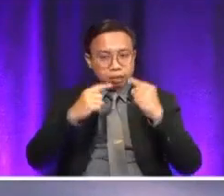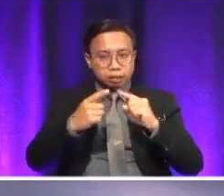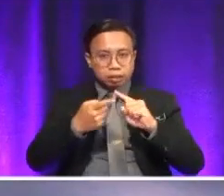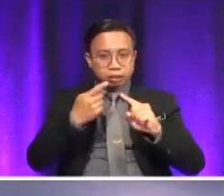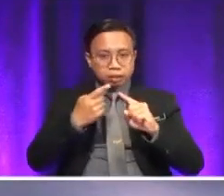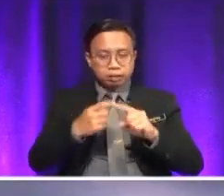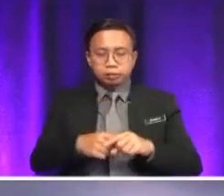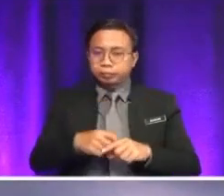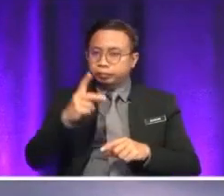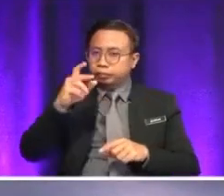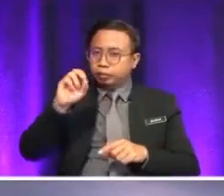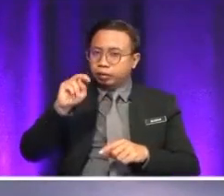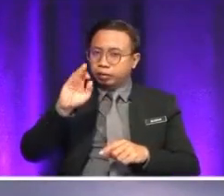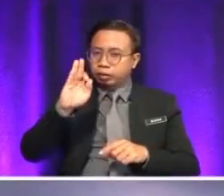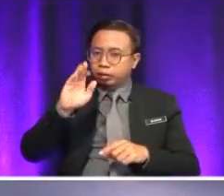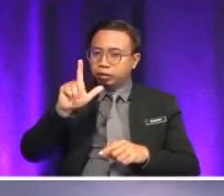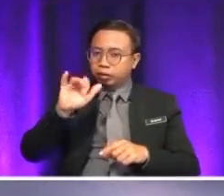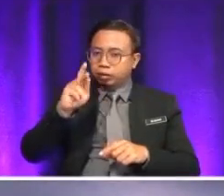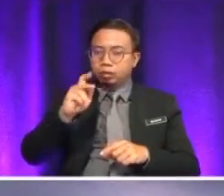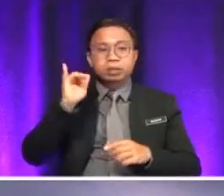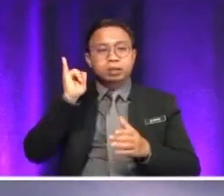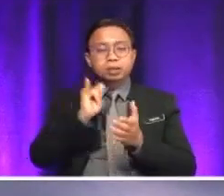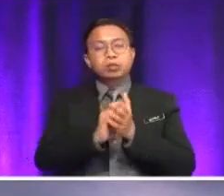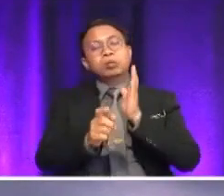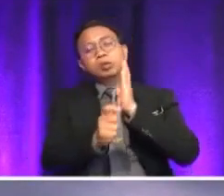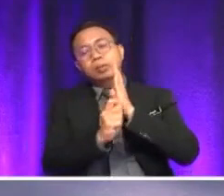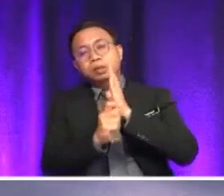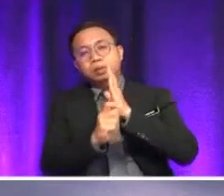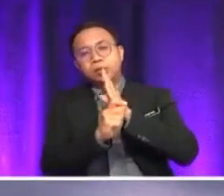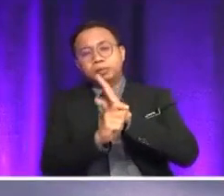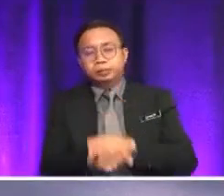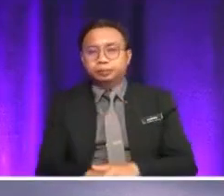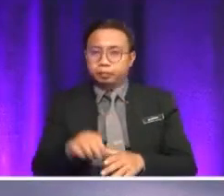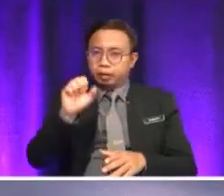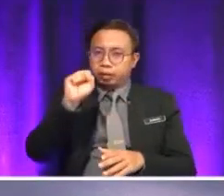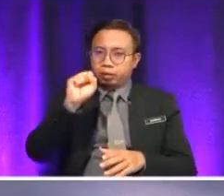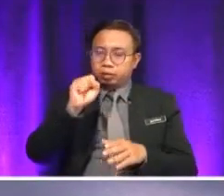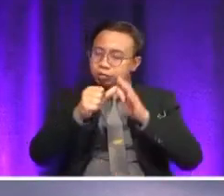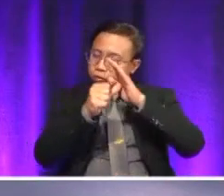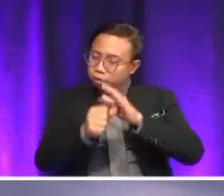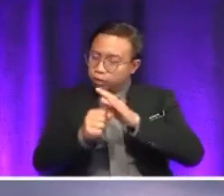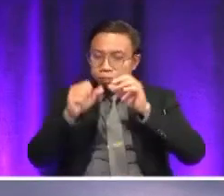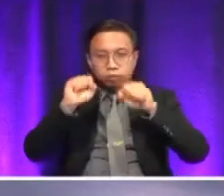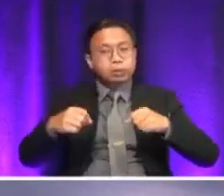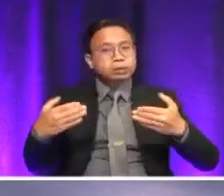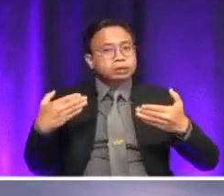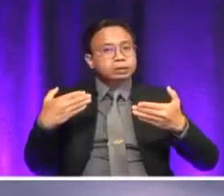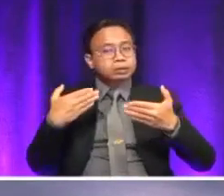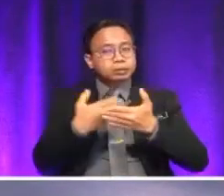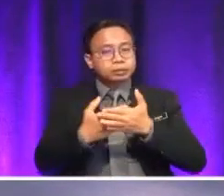tak selesaikan konflik itu pun itu yang bertambah stres pula. Boleh sampai orang